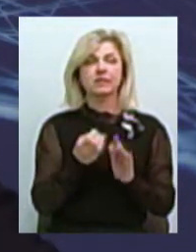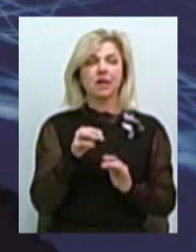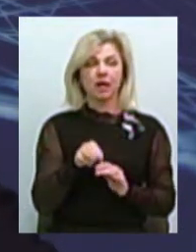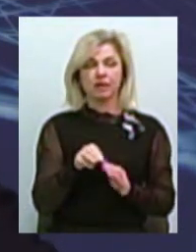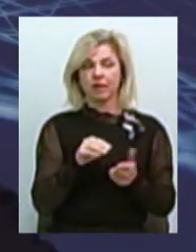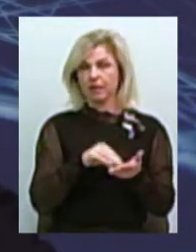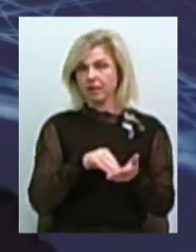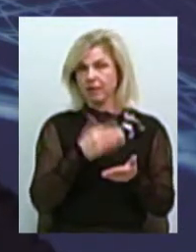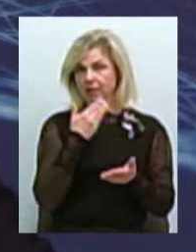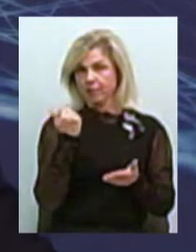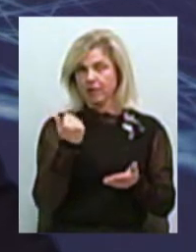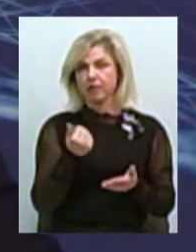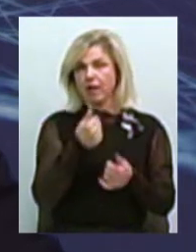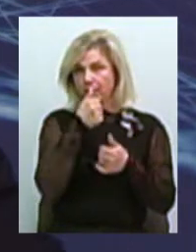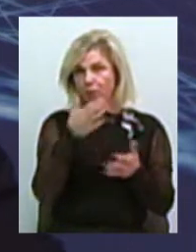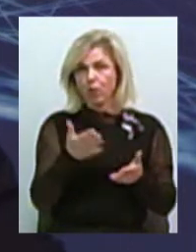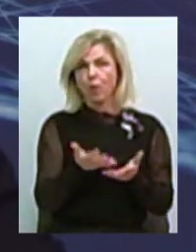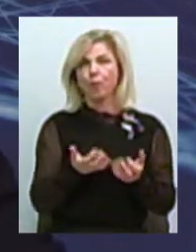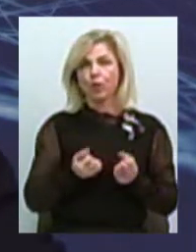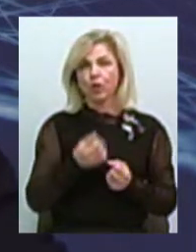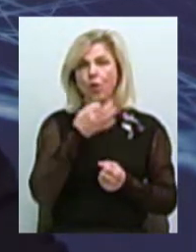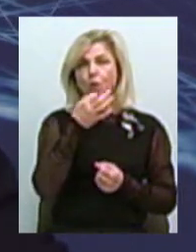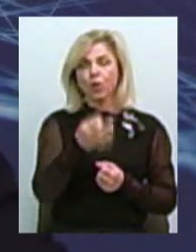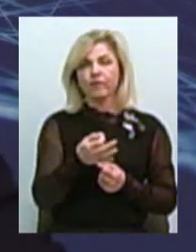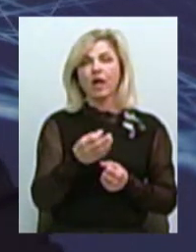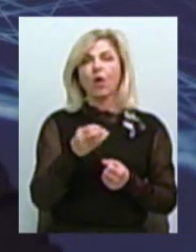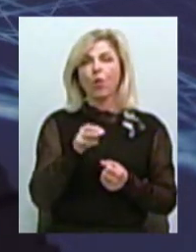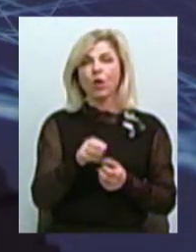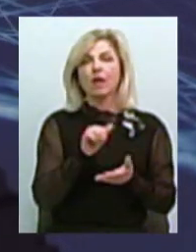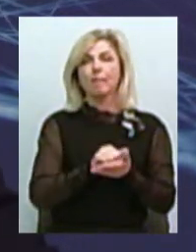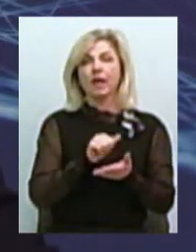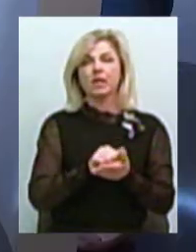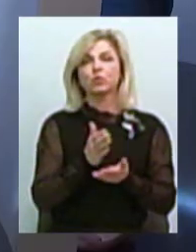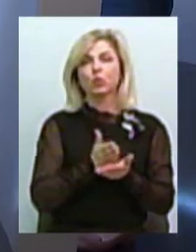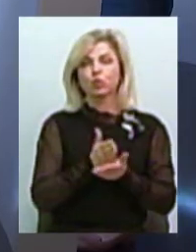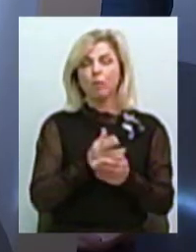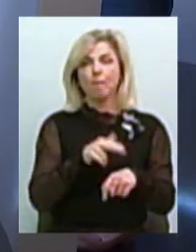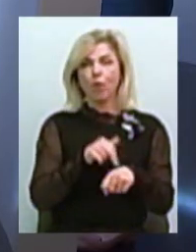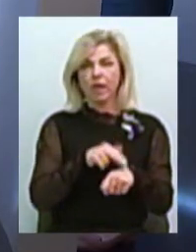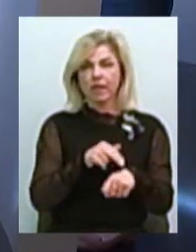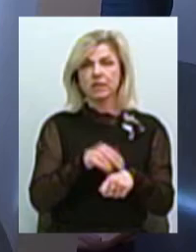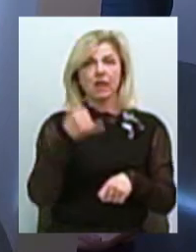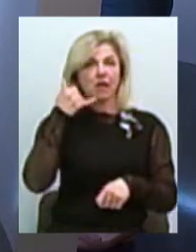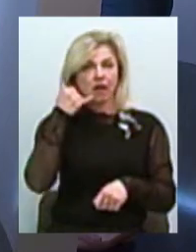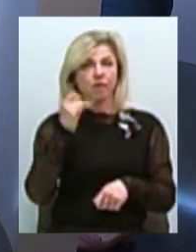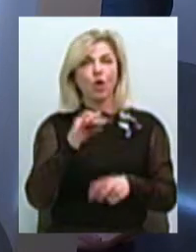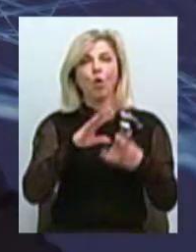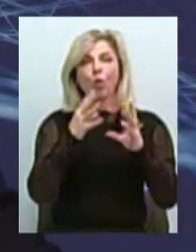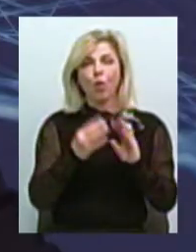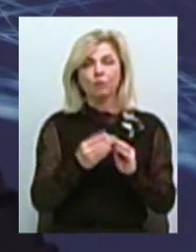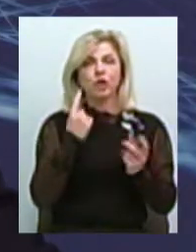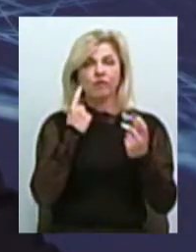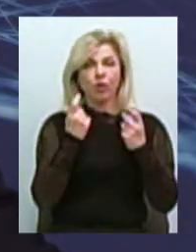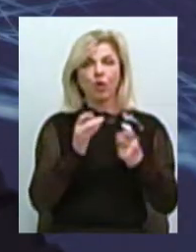немає. Не змогли ми отримати від прес-служби поліції в телефонному режимі і загальні дані про